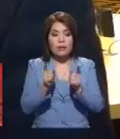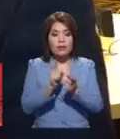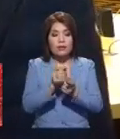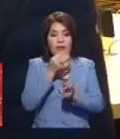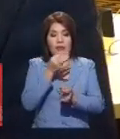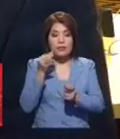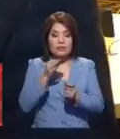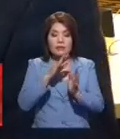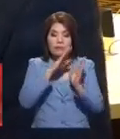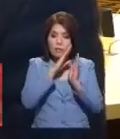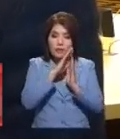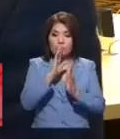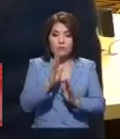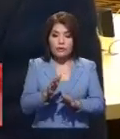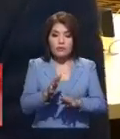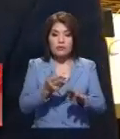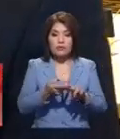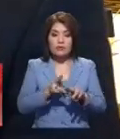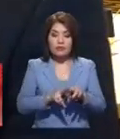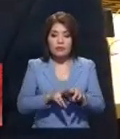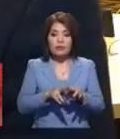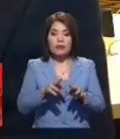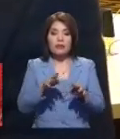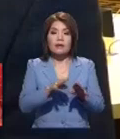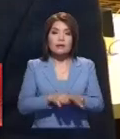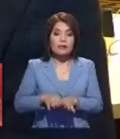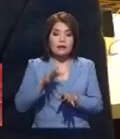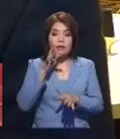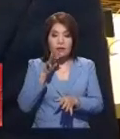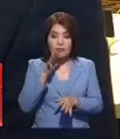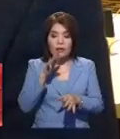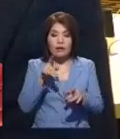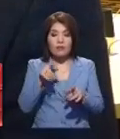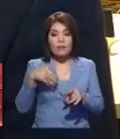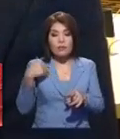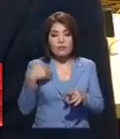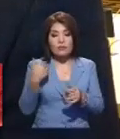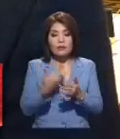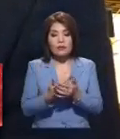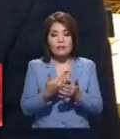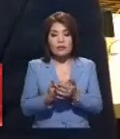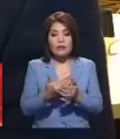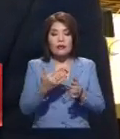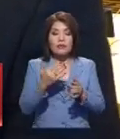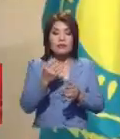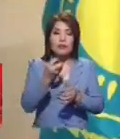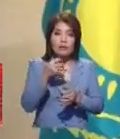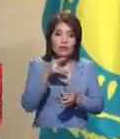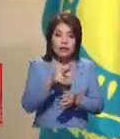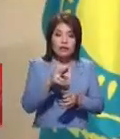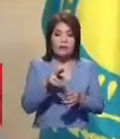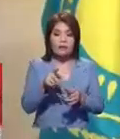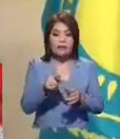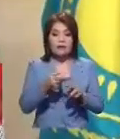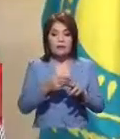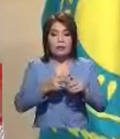высыпаться. То есть здесь тоже актуальные были приведены мнения врачей, экспертов по хронобиологии, географов.